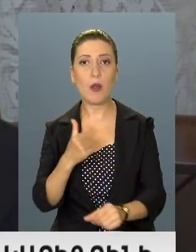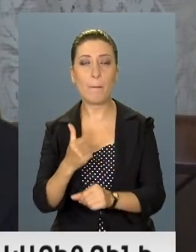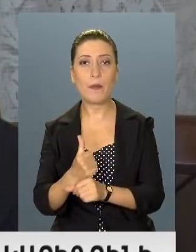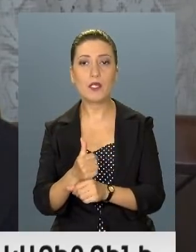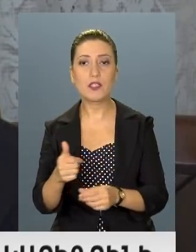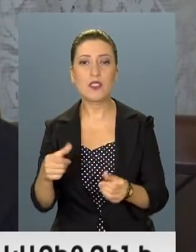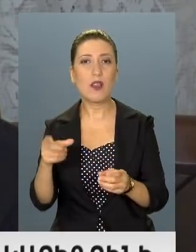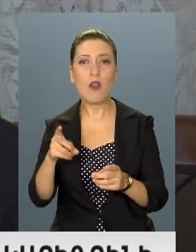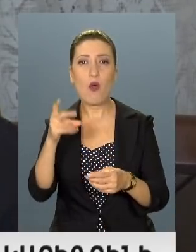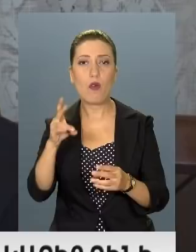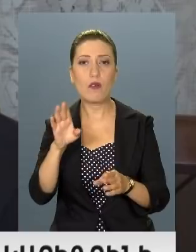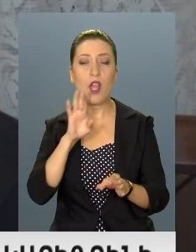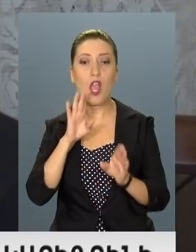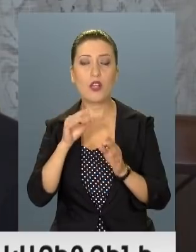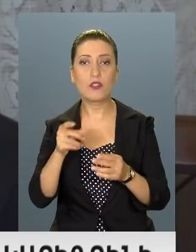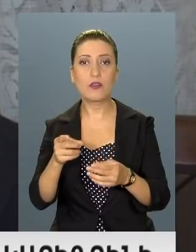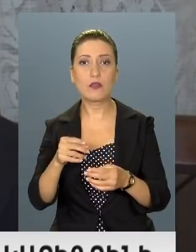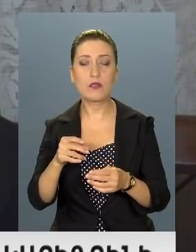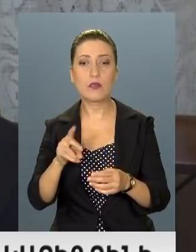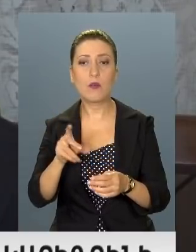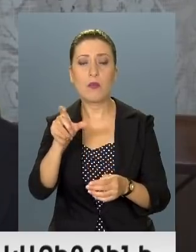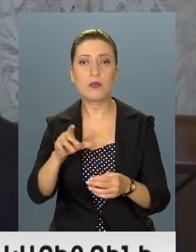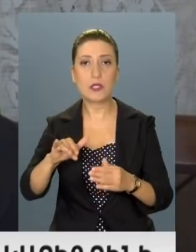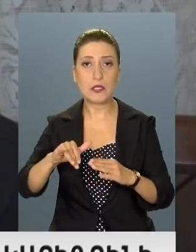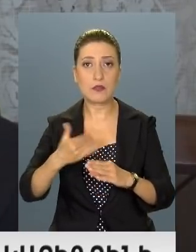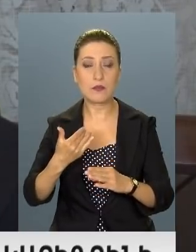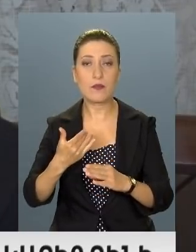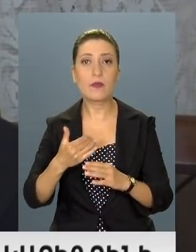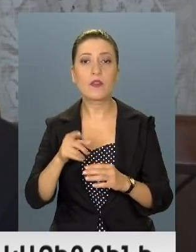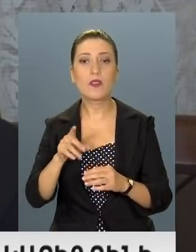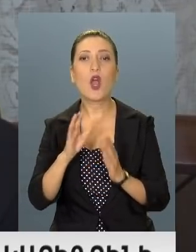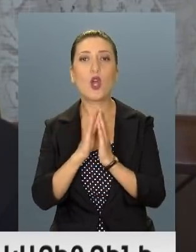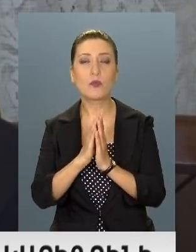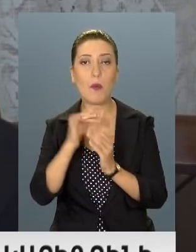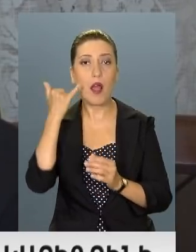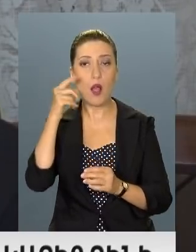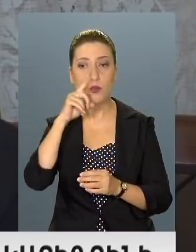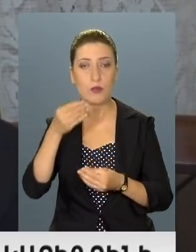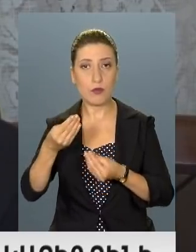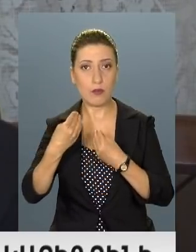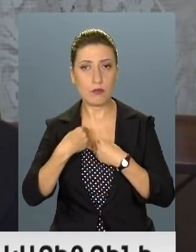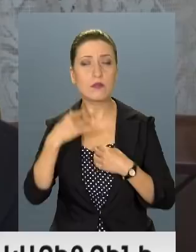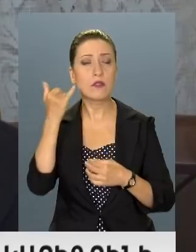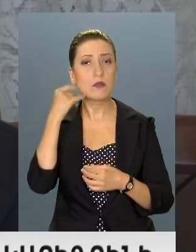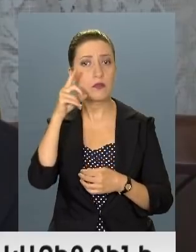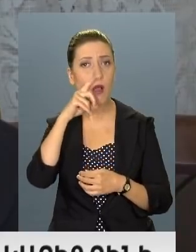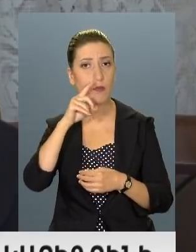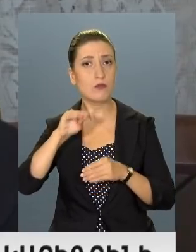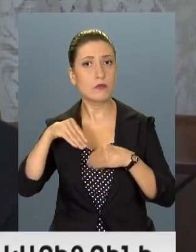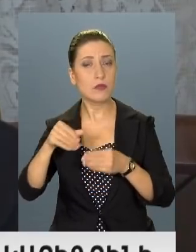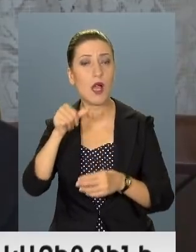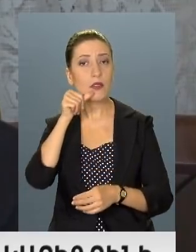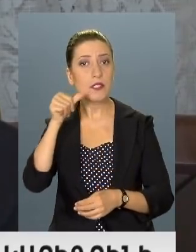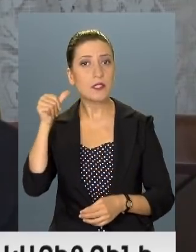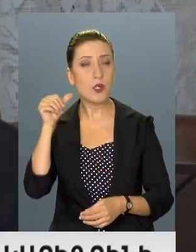կողմից edge-ից նամակ եկա, բա խնդրում եմ դերավսա համար տրամադրեք, որ կապ հաստատենք ձեր հետ։ Դա եղել է անցած